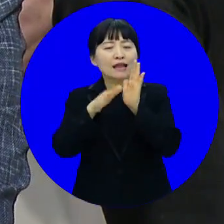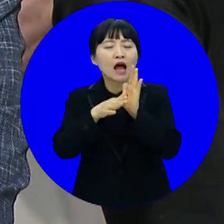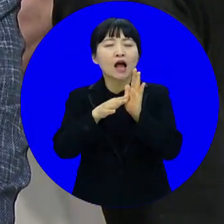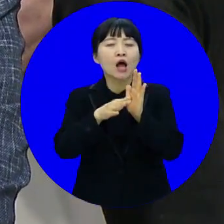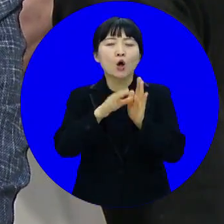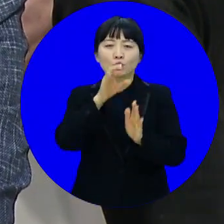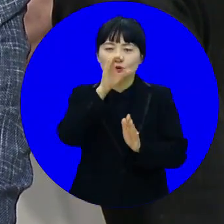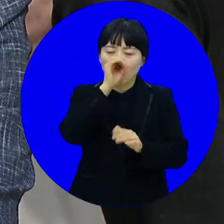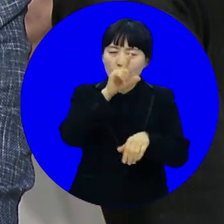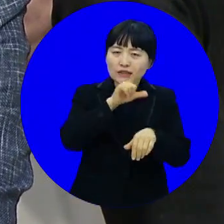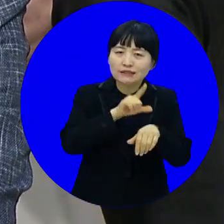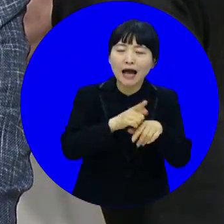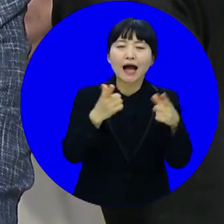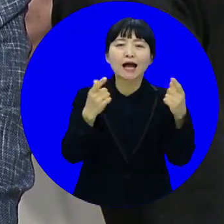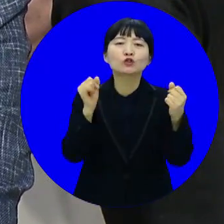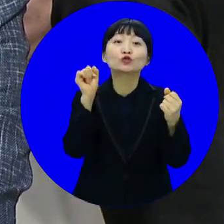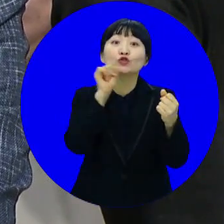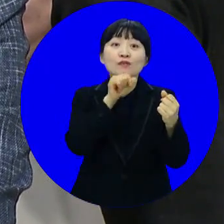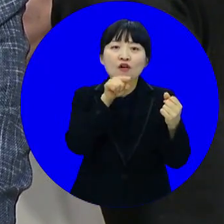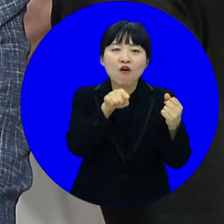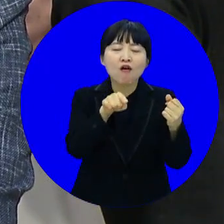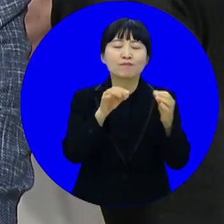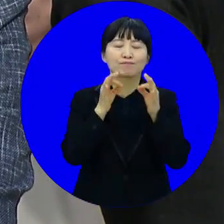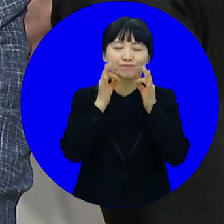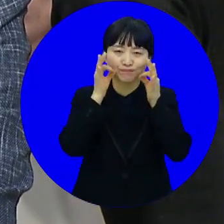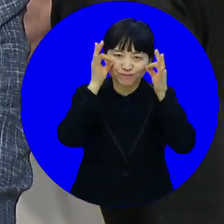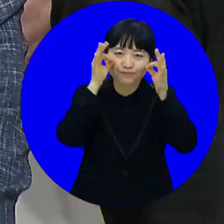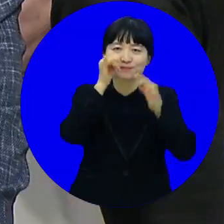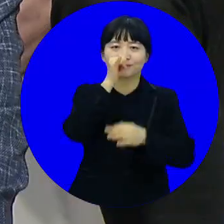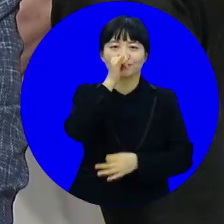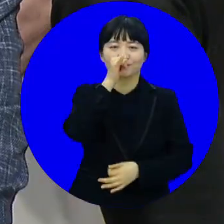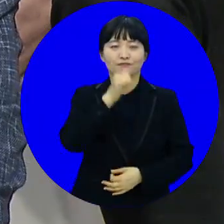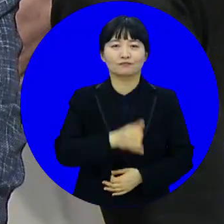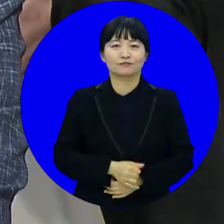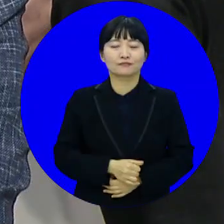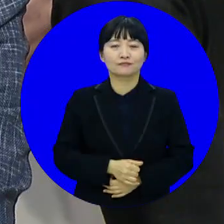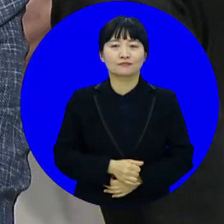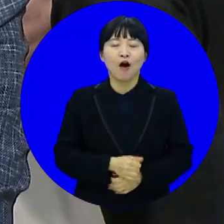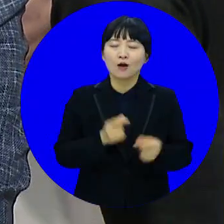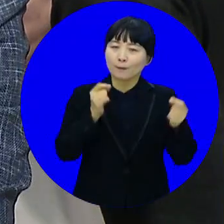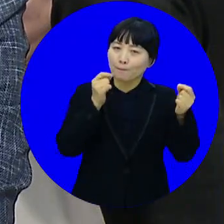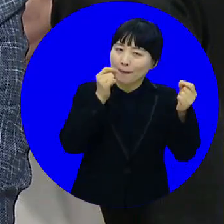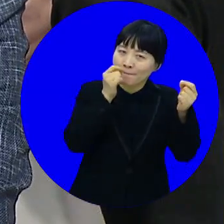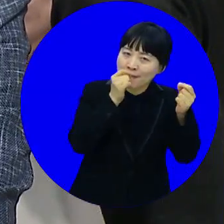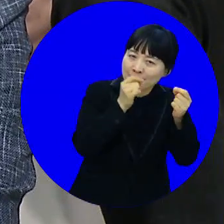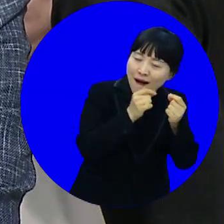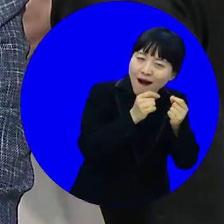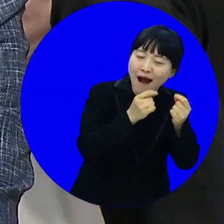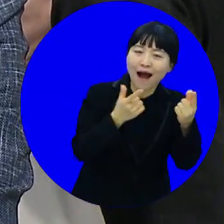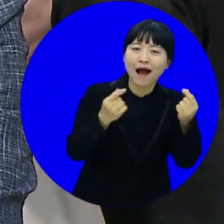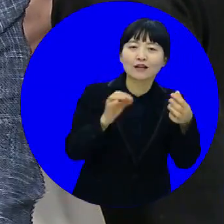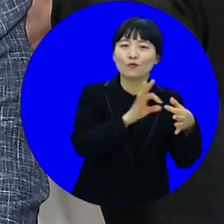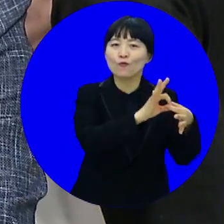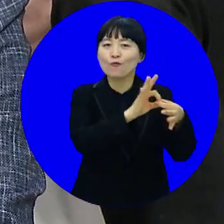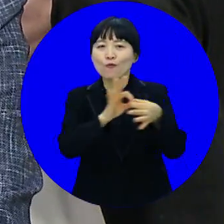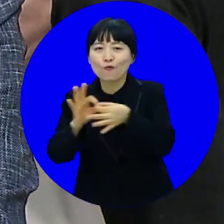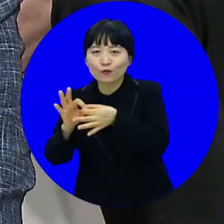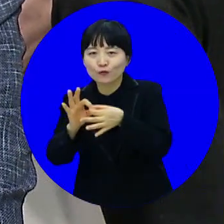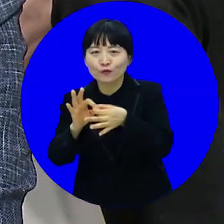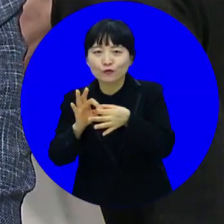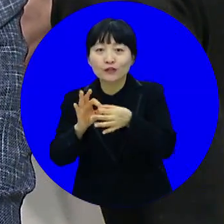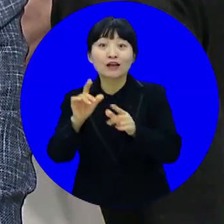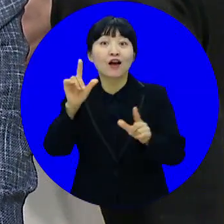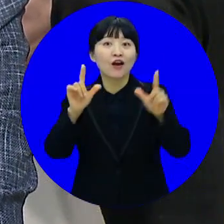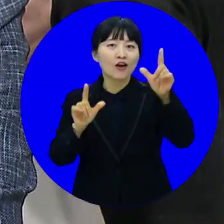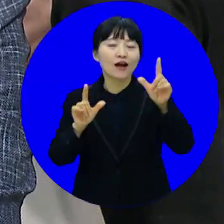때면은 더 좋은 시간을 갖고 싶었고 또 아이하고 같은 취미를 공유하고 싶었고요. 네. 뭐 그러다 보니까 점점 더 가까워지는